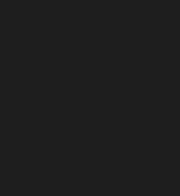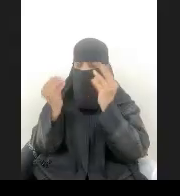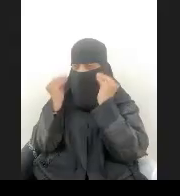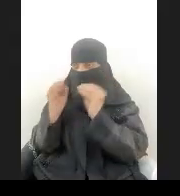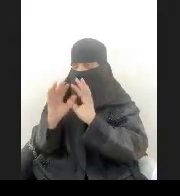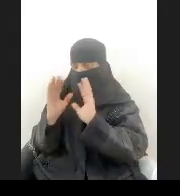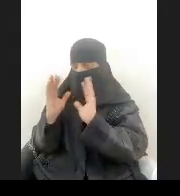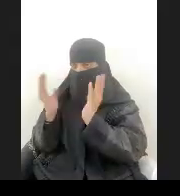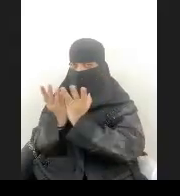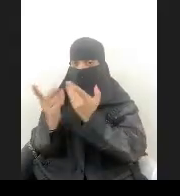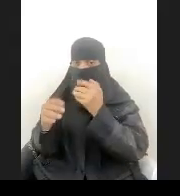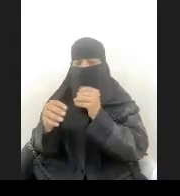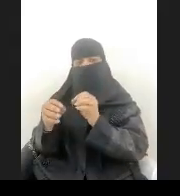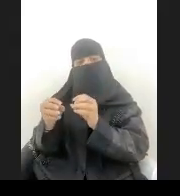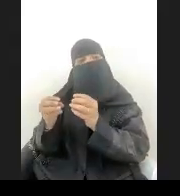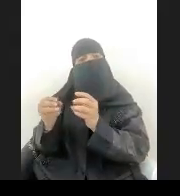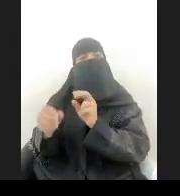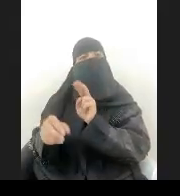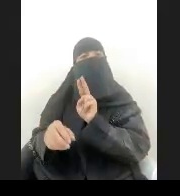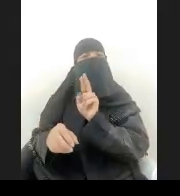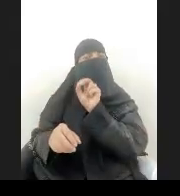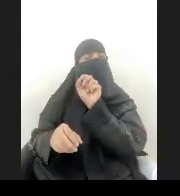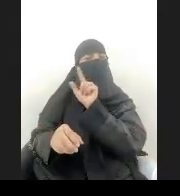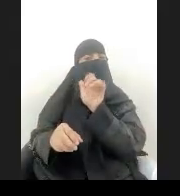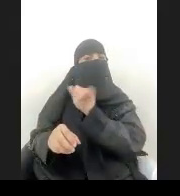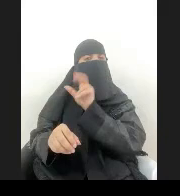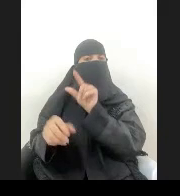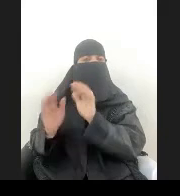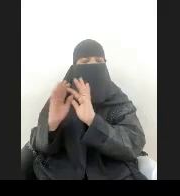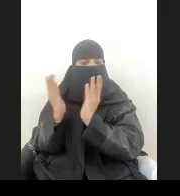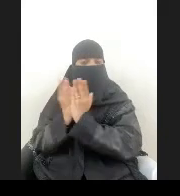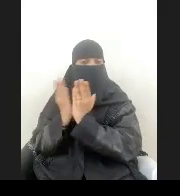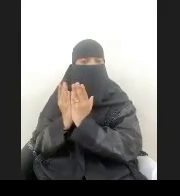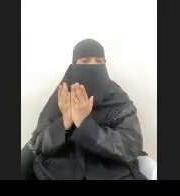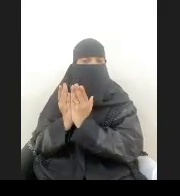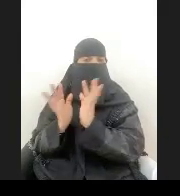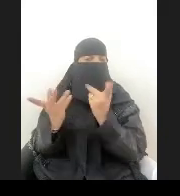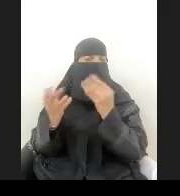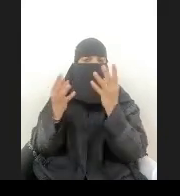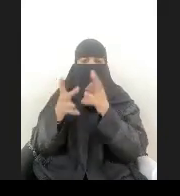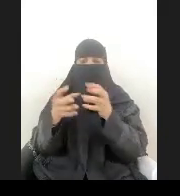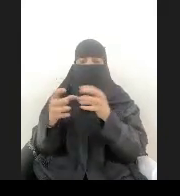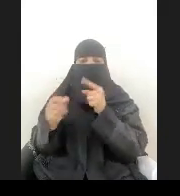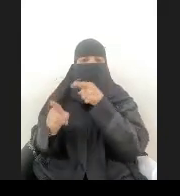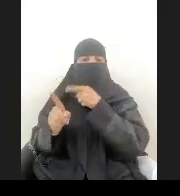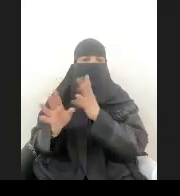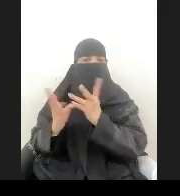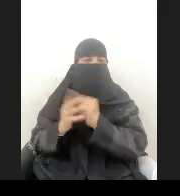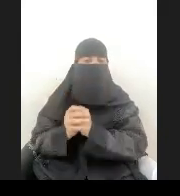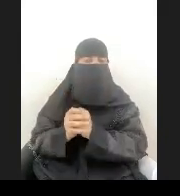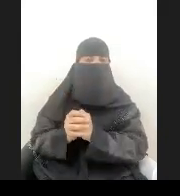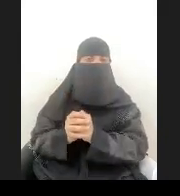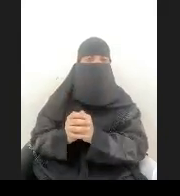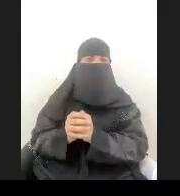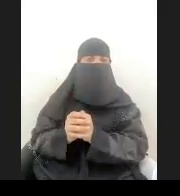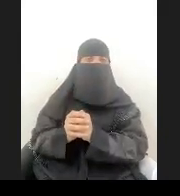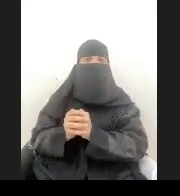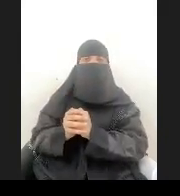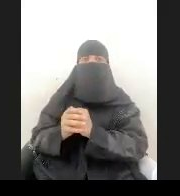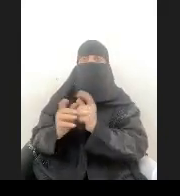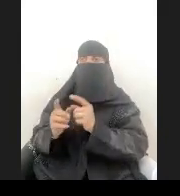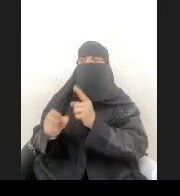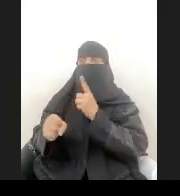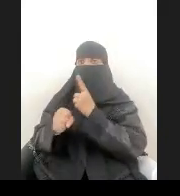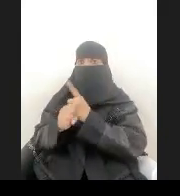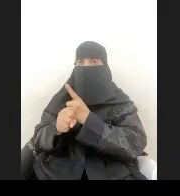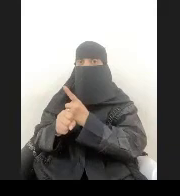به التعلم التقليدي اللي هو إن المعلم هو مصدر المعرفة والطالب هو المتلقي؟ إذا هذا